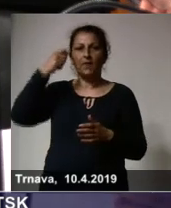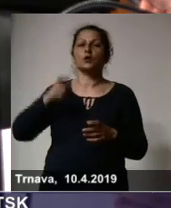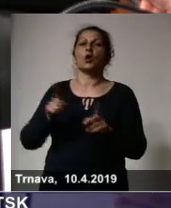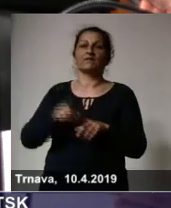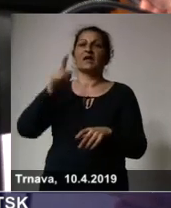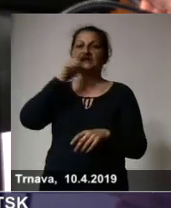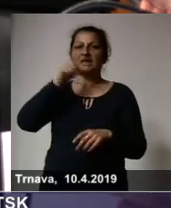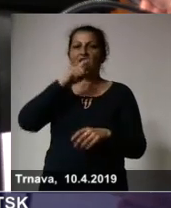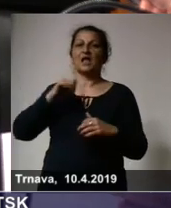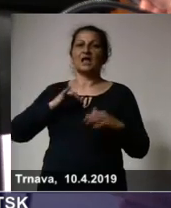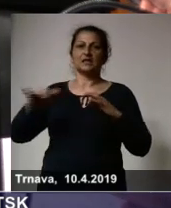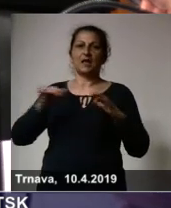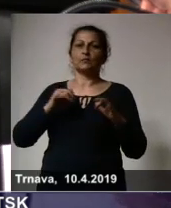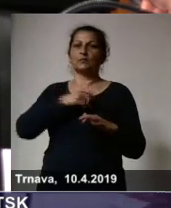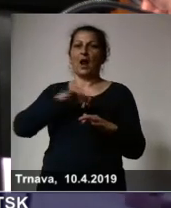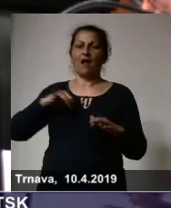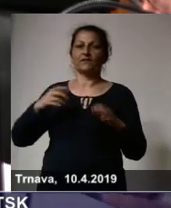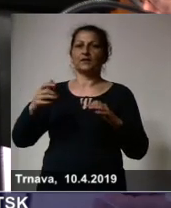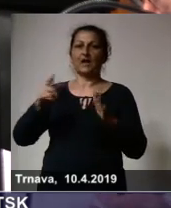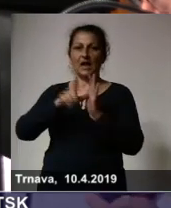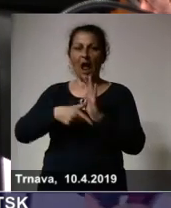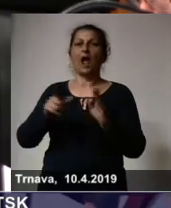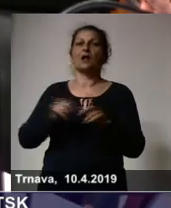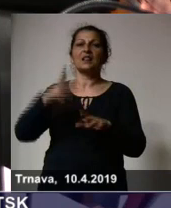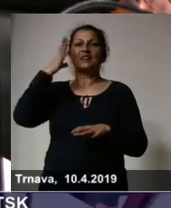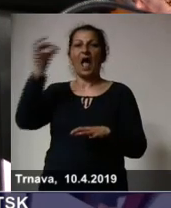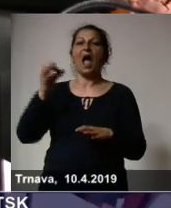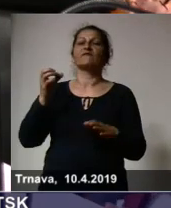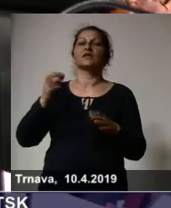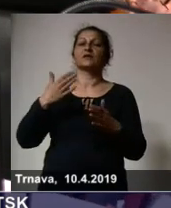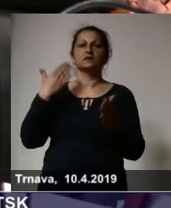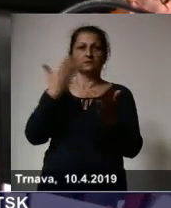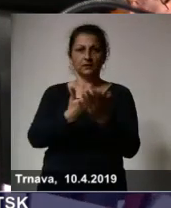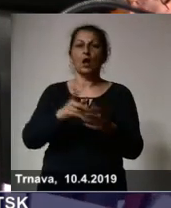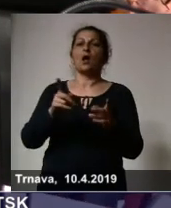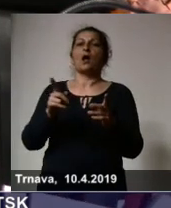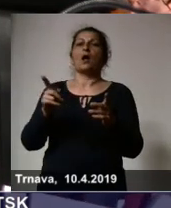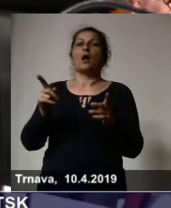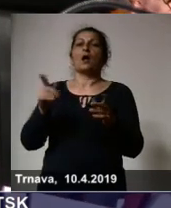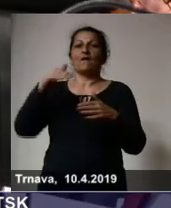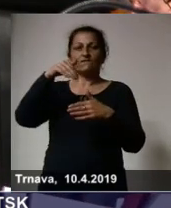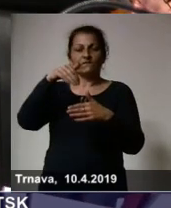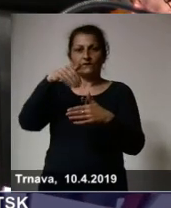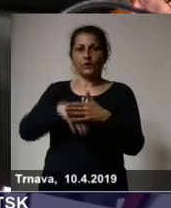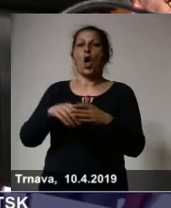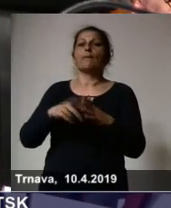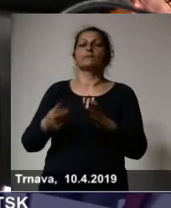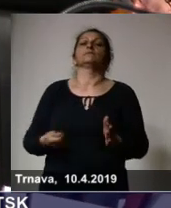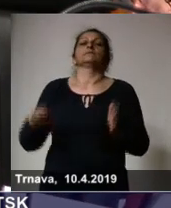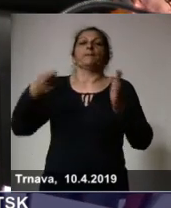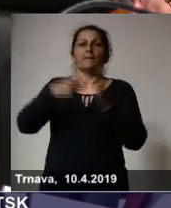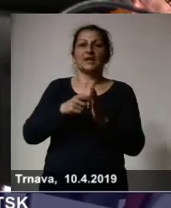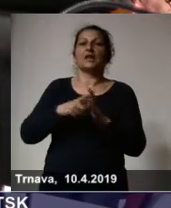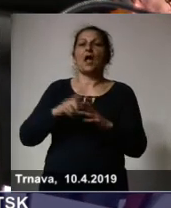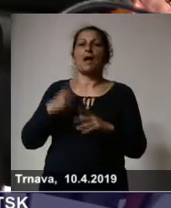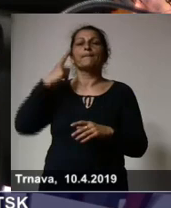samosprávneho kraja schválila návrh uznesenia predloženým znením s tým, že do dôvodovej správy bude zapracovaná pripomienka